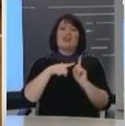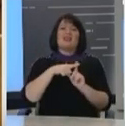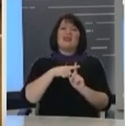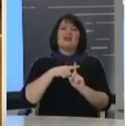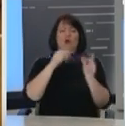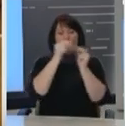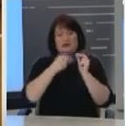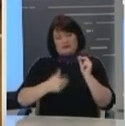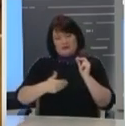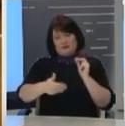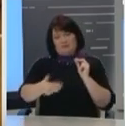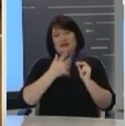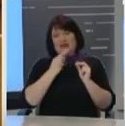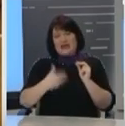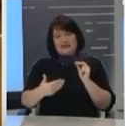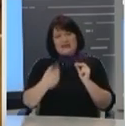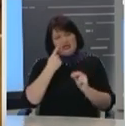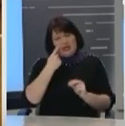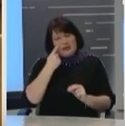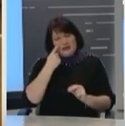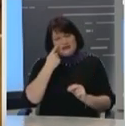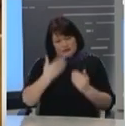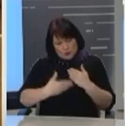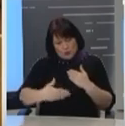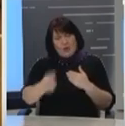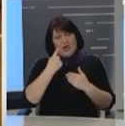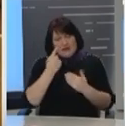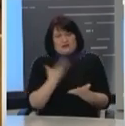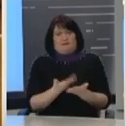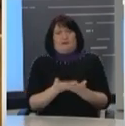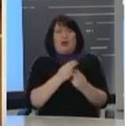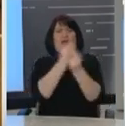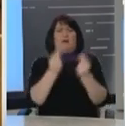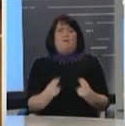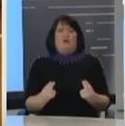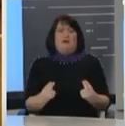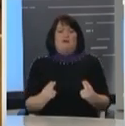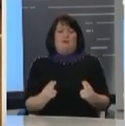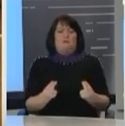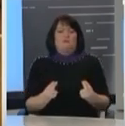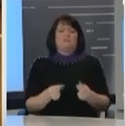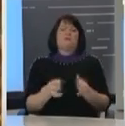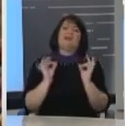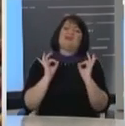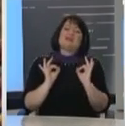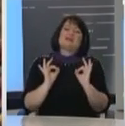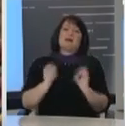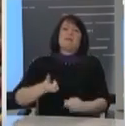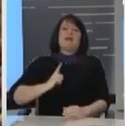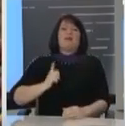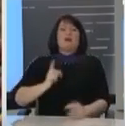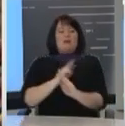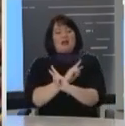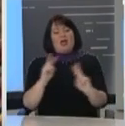για την ελληνική οικονομία αναμένουμε να επιβεβαιωθεί για το επόμενο διάστημα. Και βεβαίως αναμένουμε να